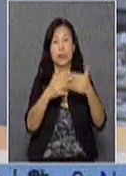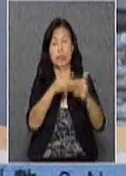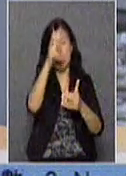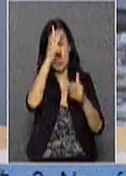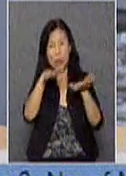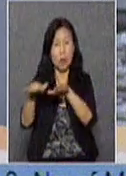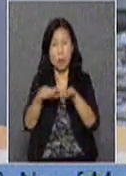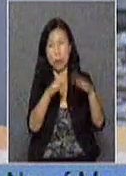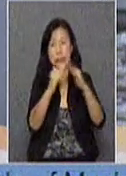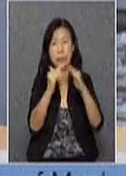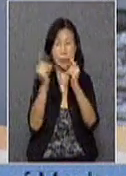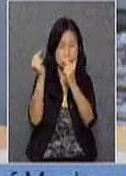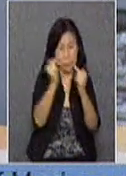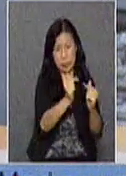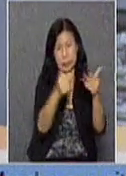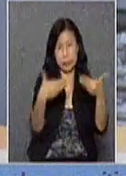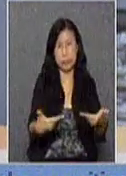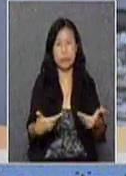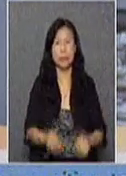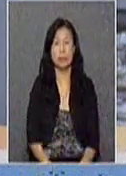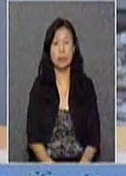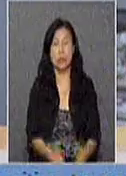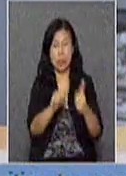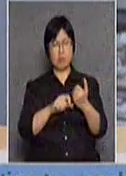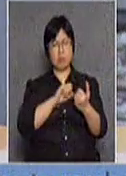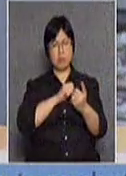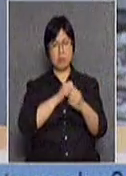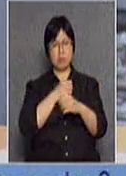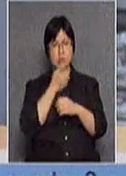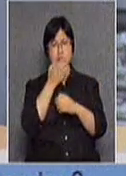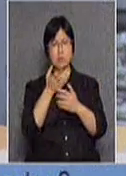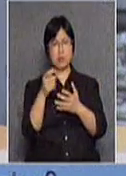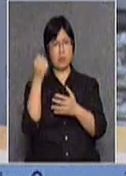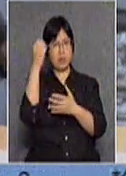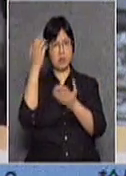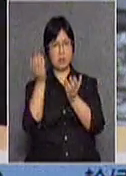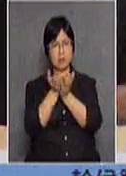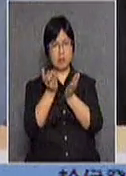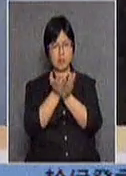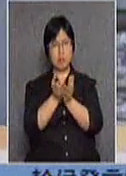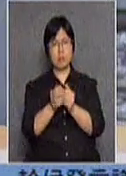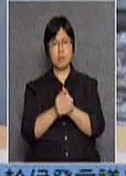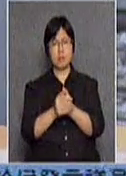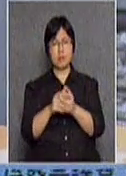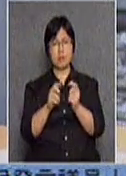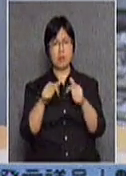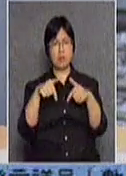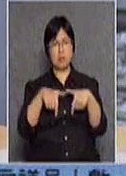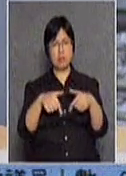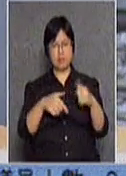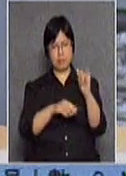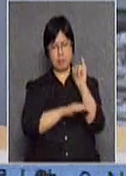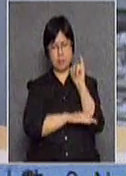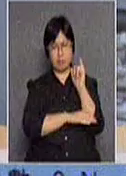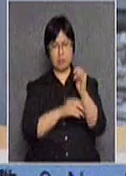今日呢一個喺個委員會作供的時候，他都沒有辦法證明呢一個南丫島的海